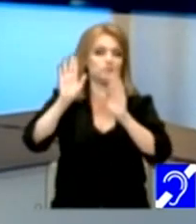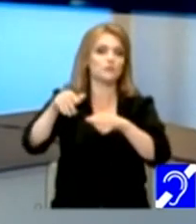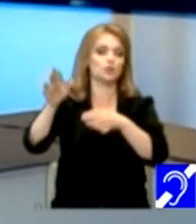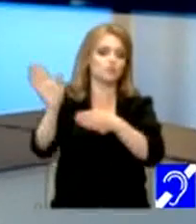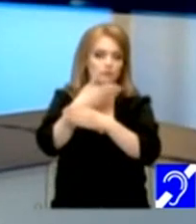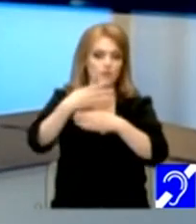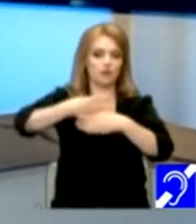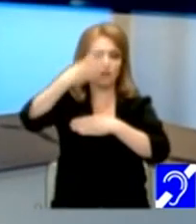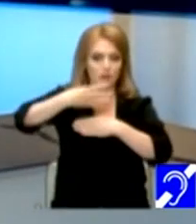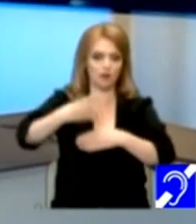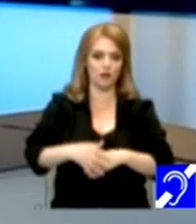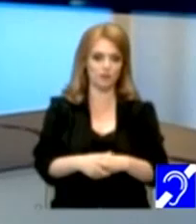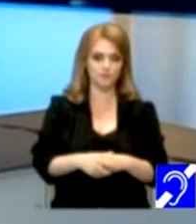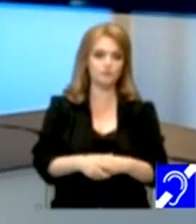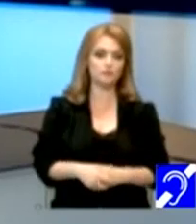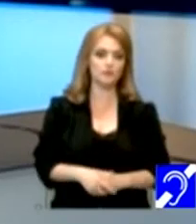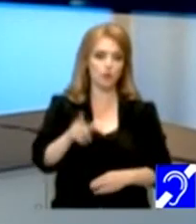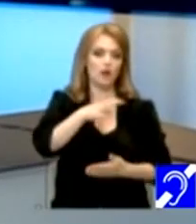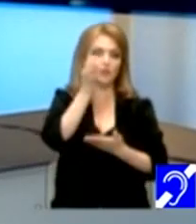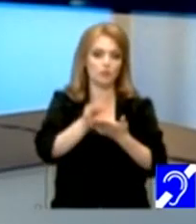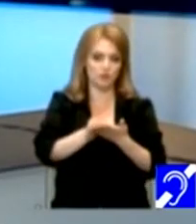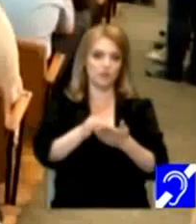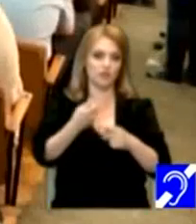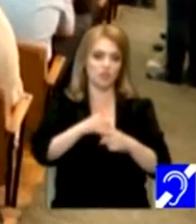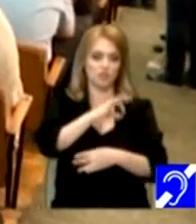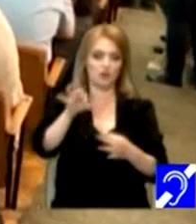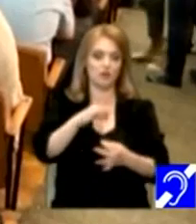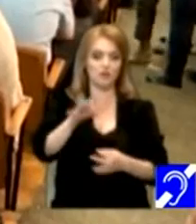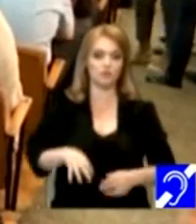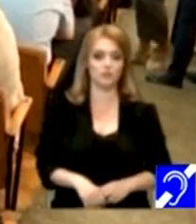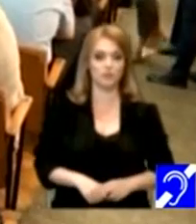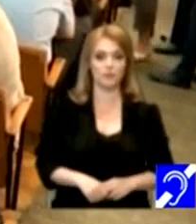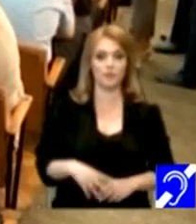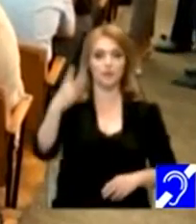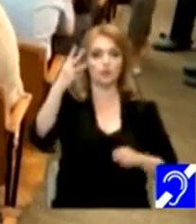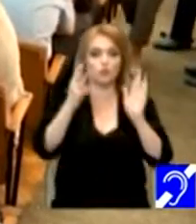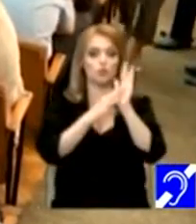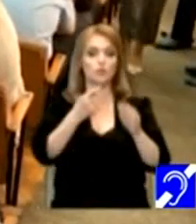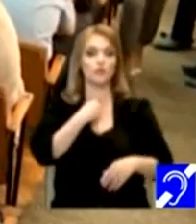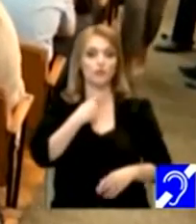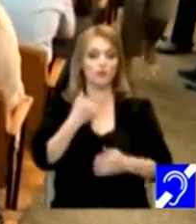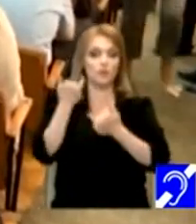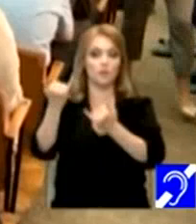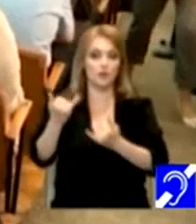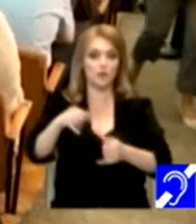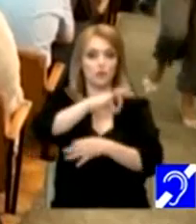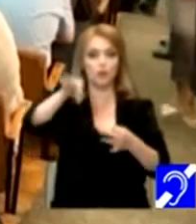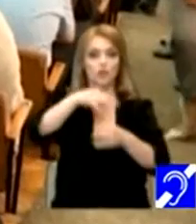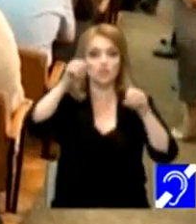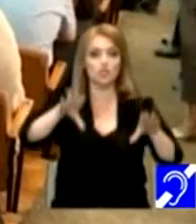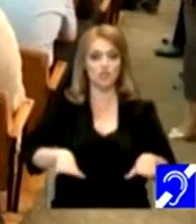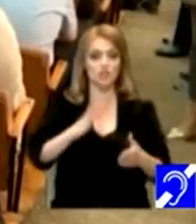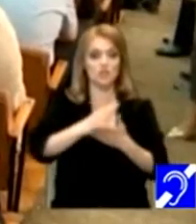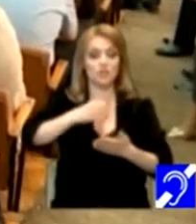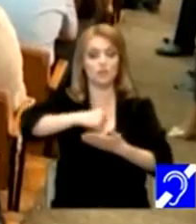domeniul arhitecturii de care era responsabil. Cu 28 de voturi pentru, proiectul deciziei este